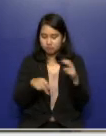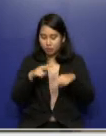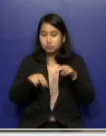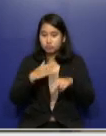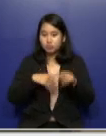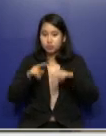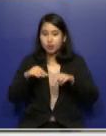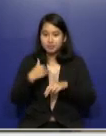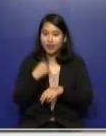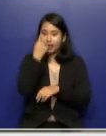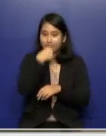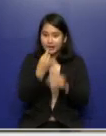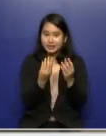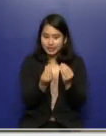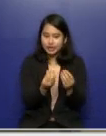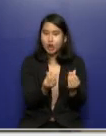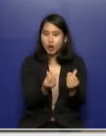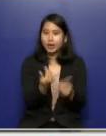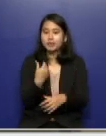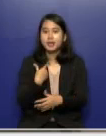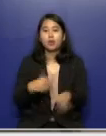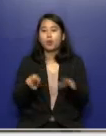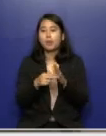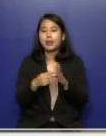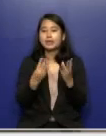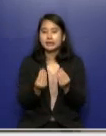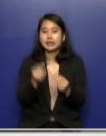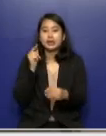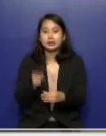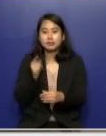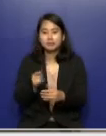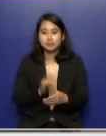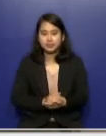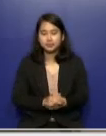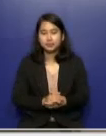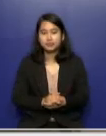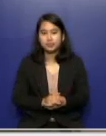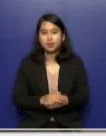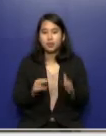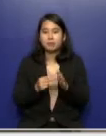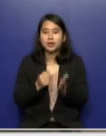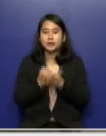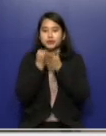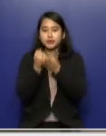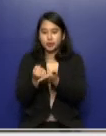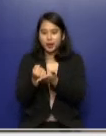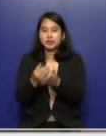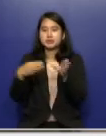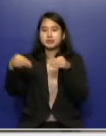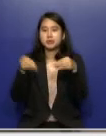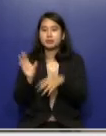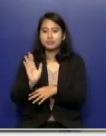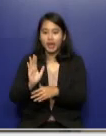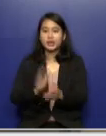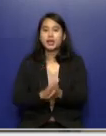ครมีที่อยู่เท่าไหร่ก็อยู่ในสภาวะเดิมนะครับไม่ได้ไปเอื้อใครแล้วมันก็เป็นพื้นที่มีเหตุผ